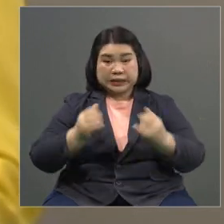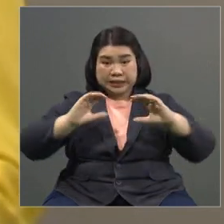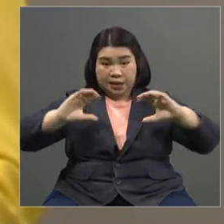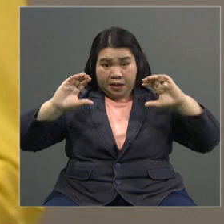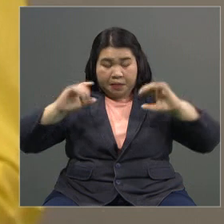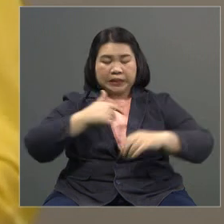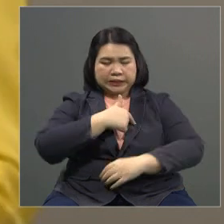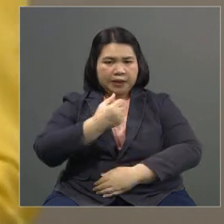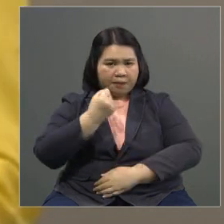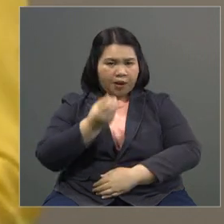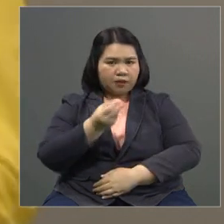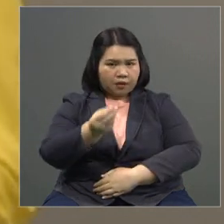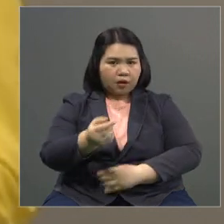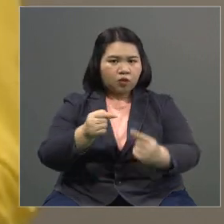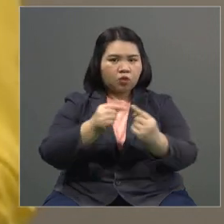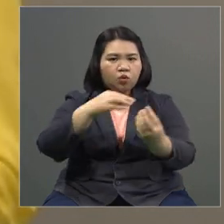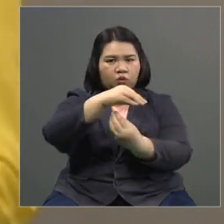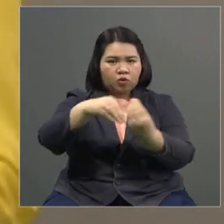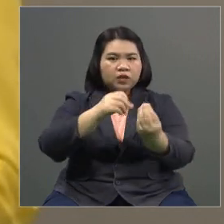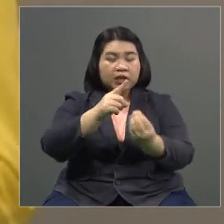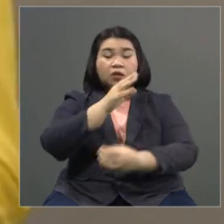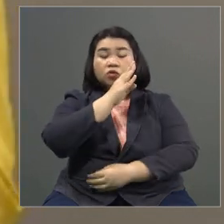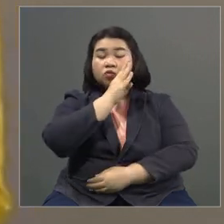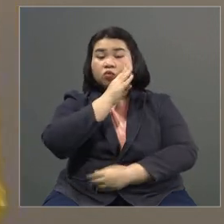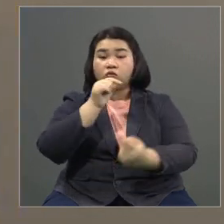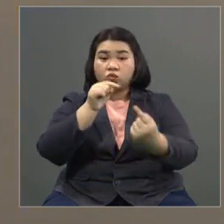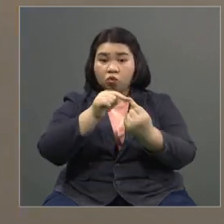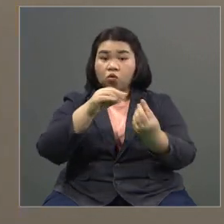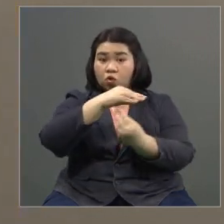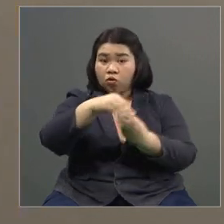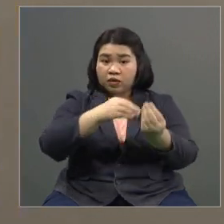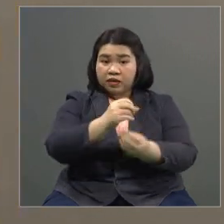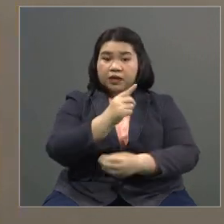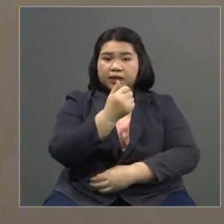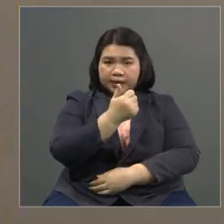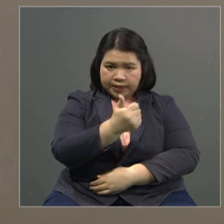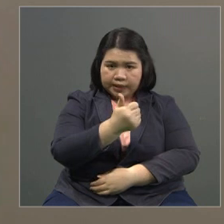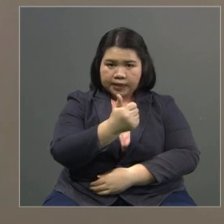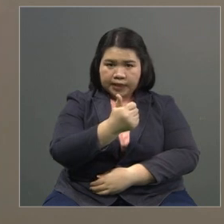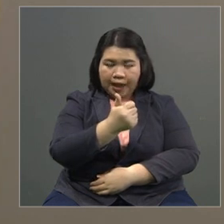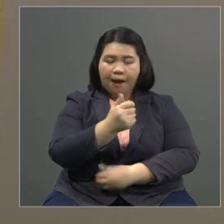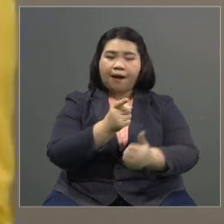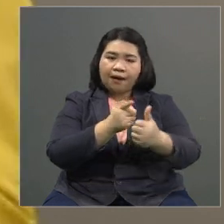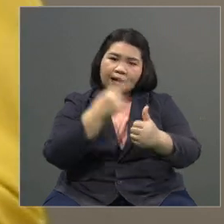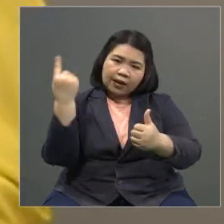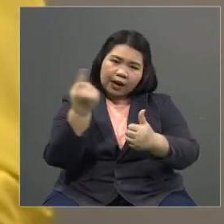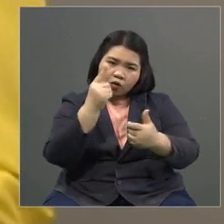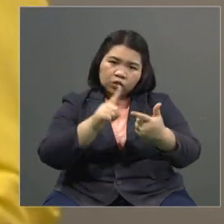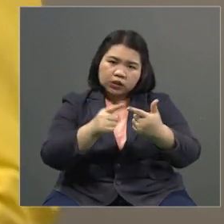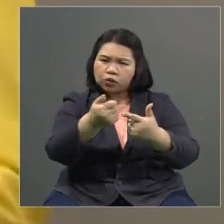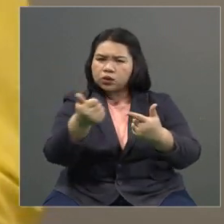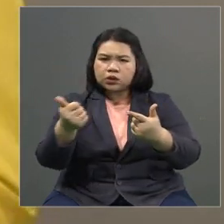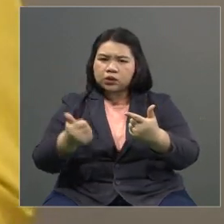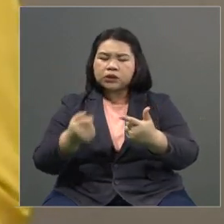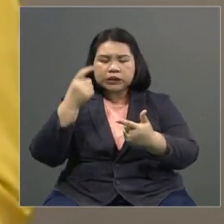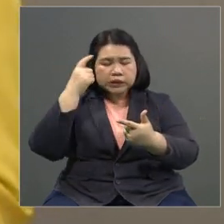ความมั่นใจคือว่าเรื่องของเศรษฐกิจผมว่าถ้าเกิดมีเรื่องของเศรษฐกิจดีนะครับไม่ว่าจะเป็นเรื่องงนท่องเที่ยวหรืออื่นๆเนี่ยถ้าเราทำ